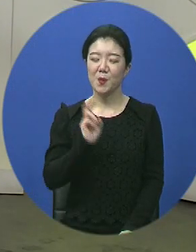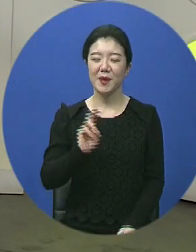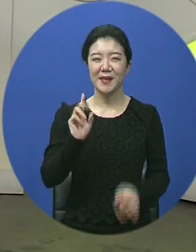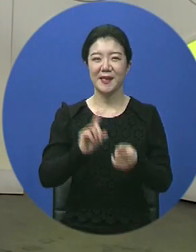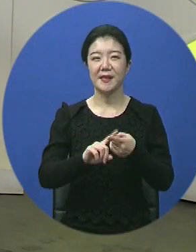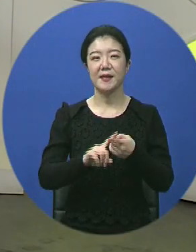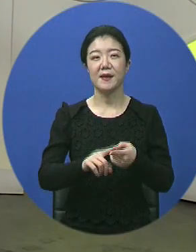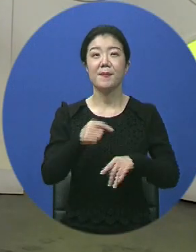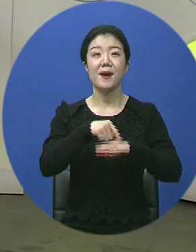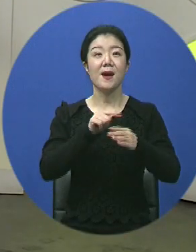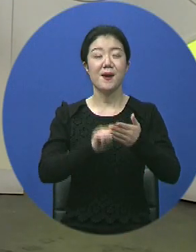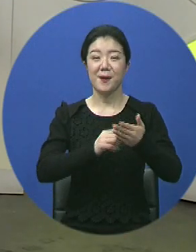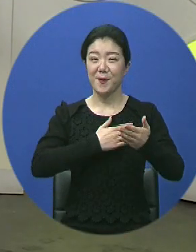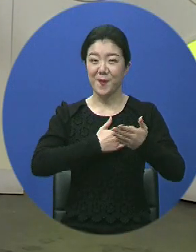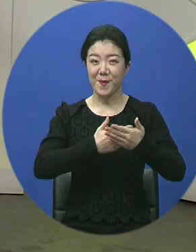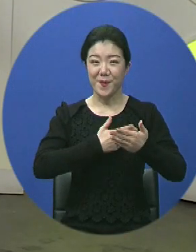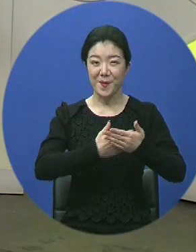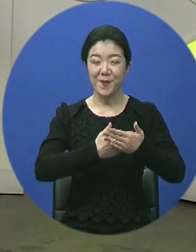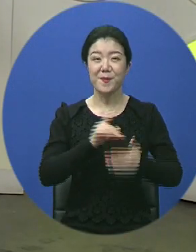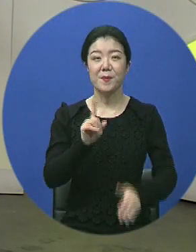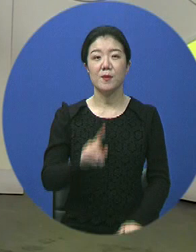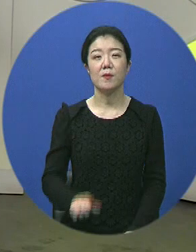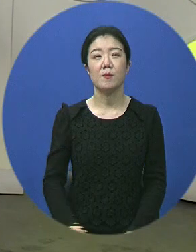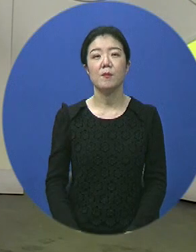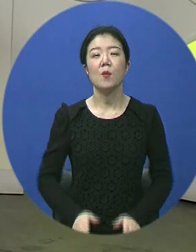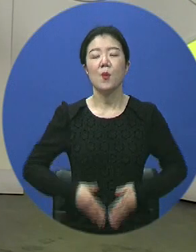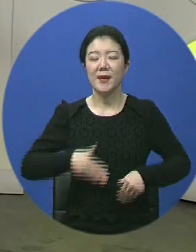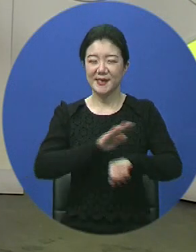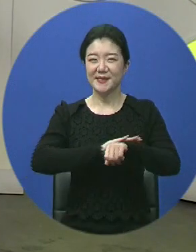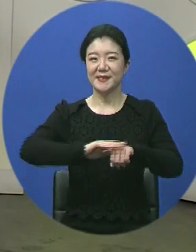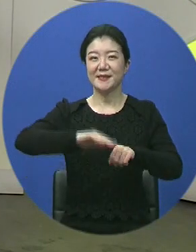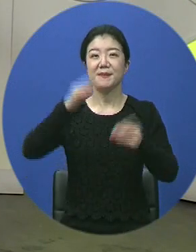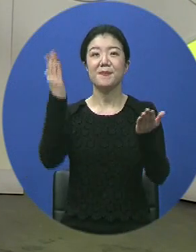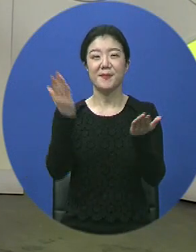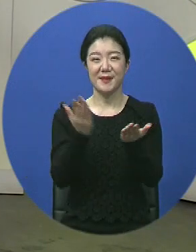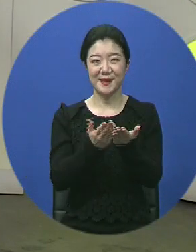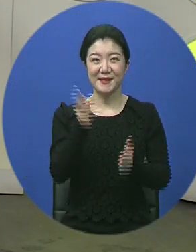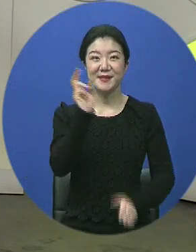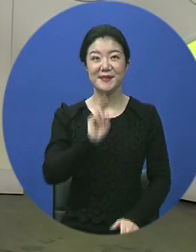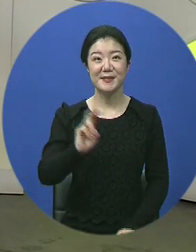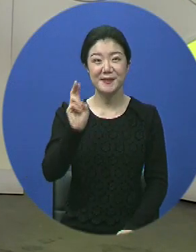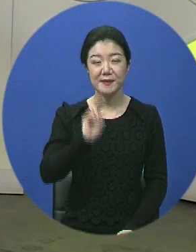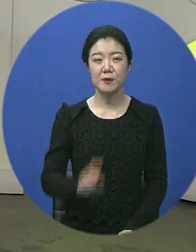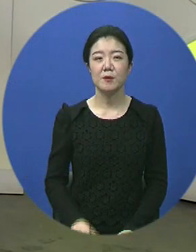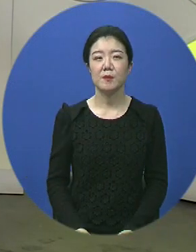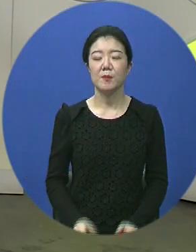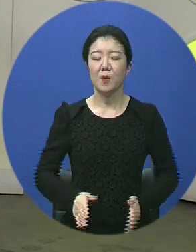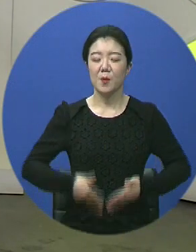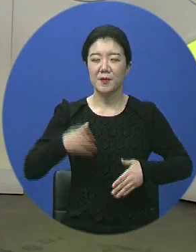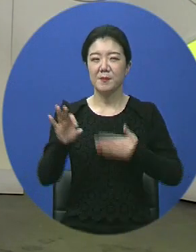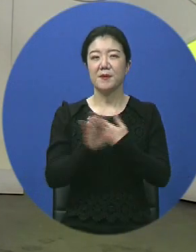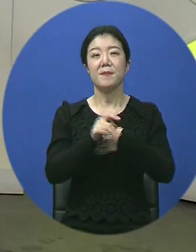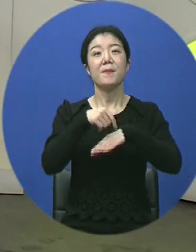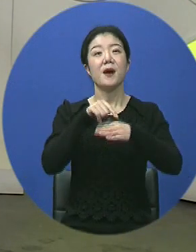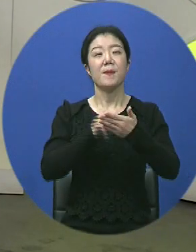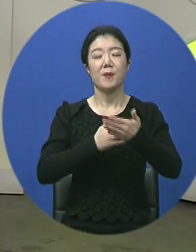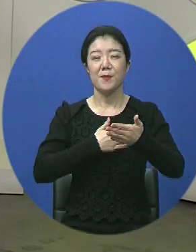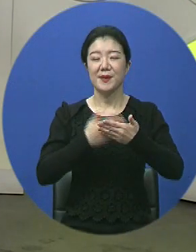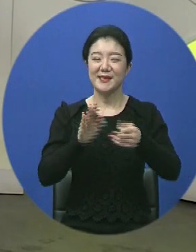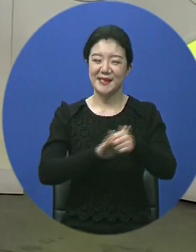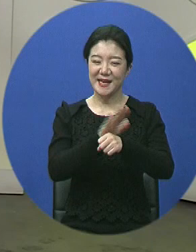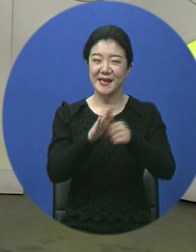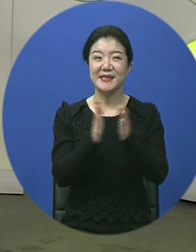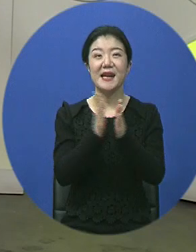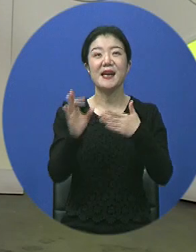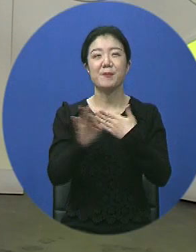어떤 노래다? 가슴이 콩콩콩. 네, 또 봄에 잘 어울리는 노래 같아요. 네, 봄이 이제 가슴이 콩콩콩 사랑을 하면